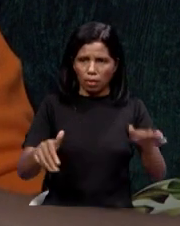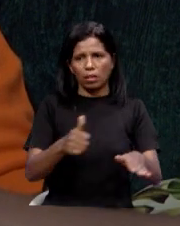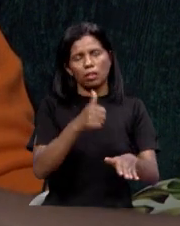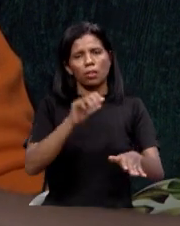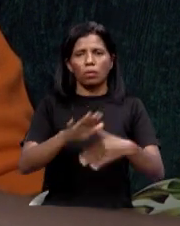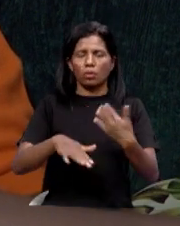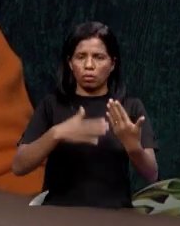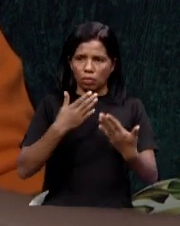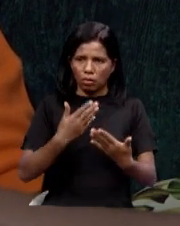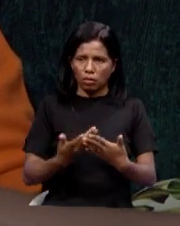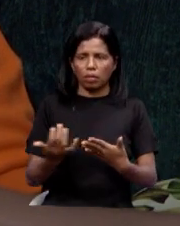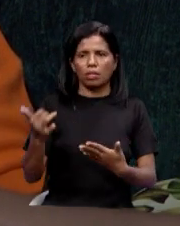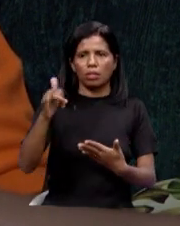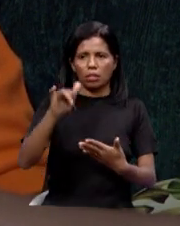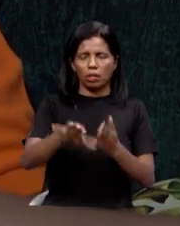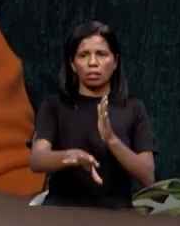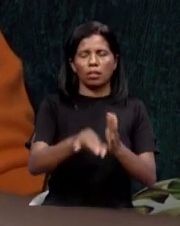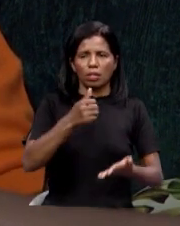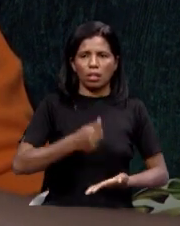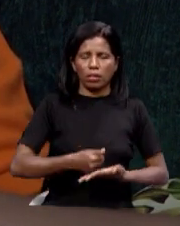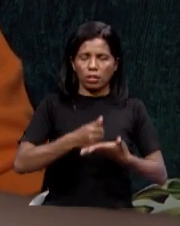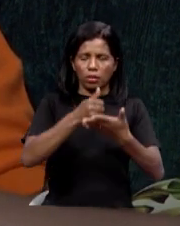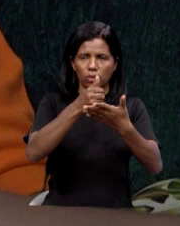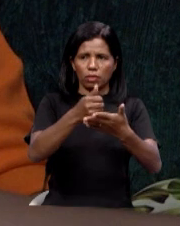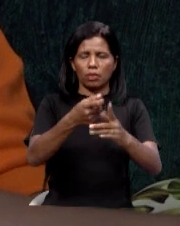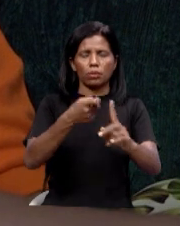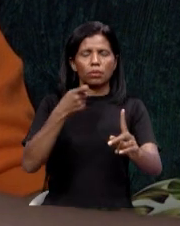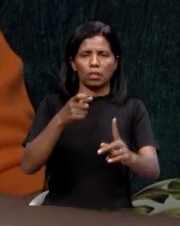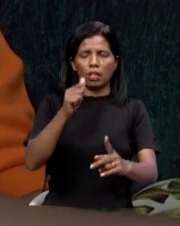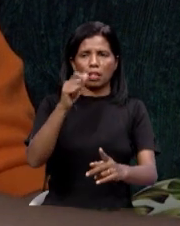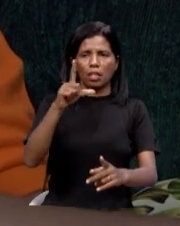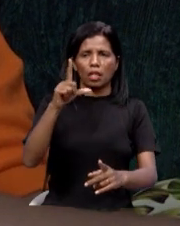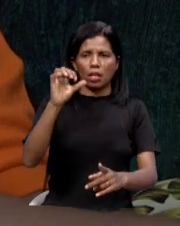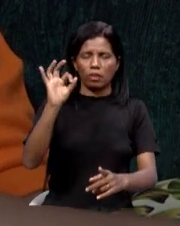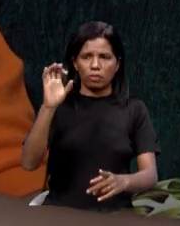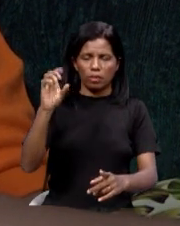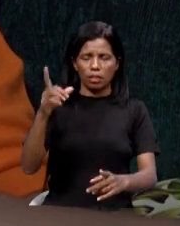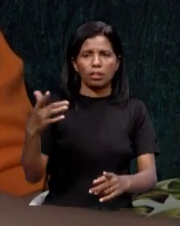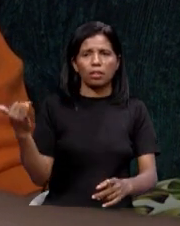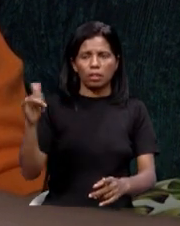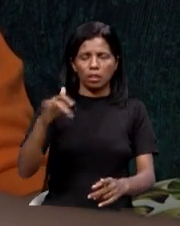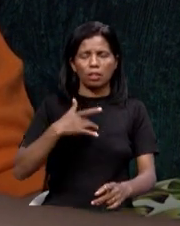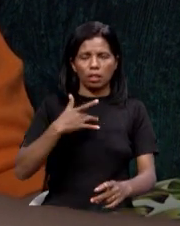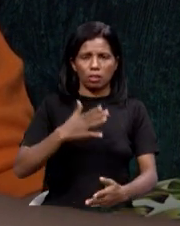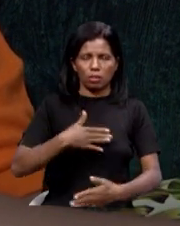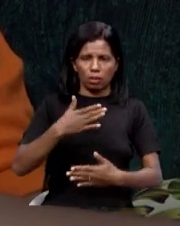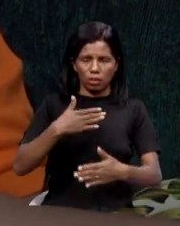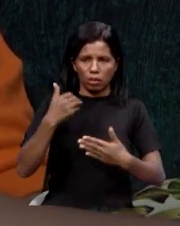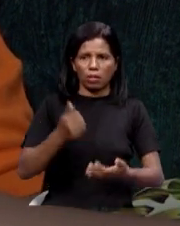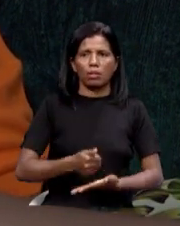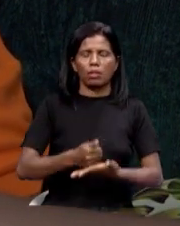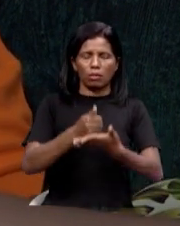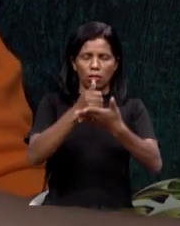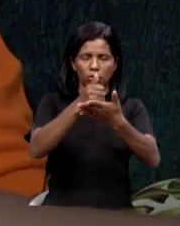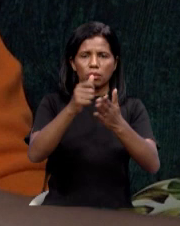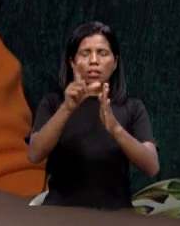maioria sira ne behetan apoio ka asistensia husi alfela sira sente contenti los ho asistensia legal ne